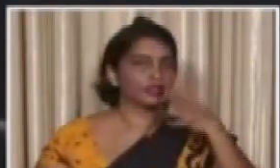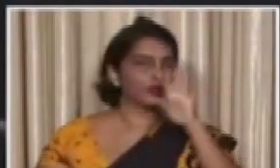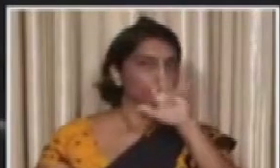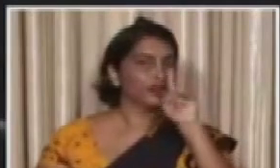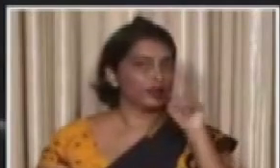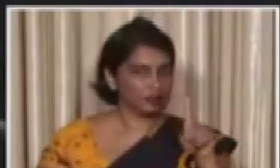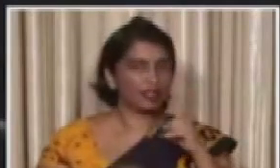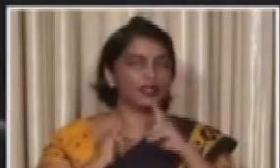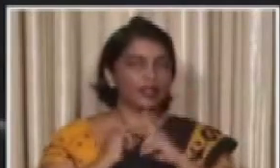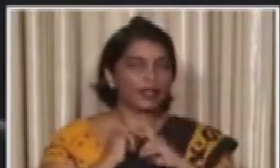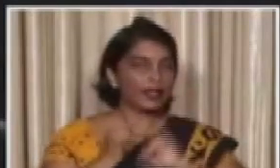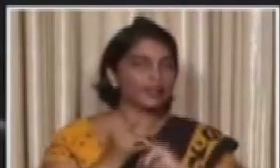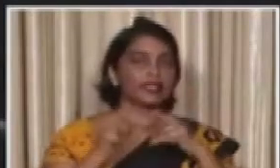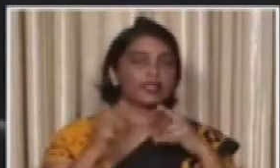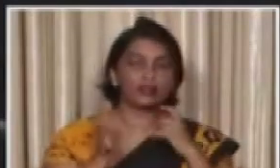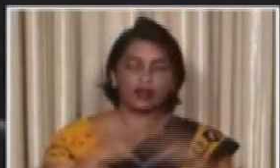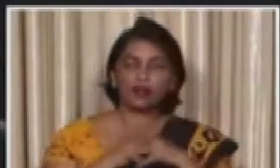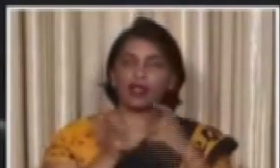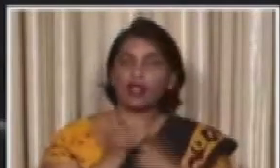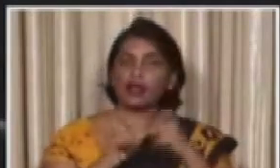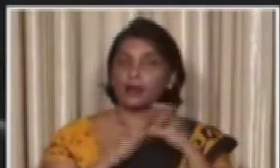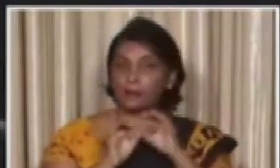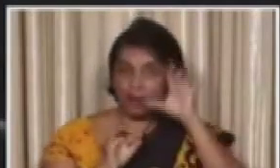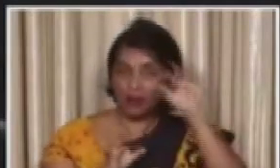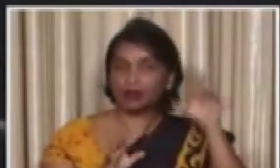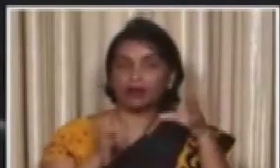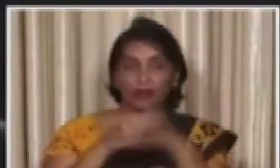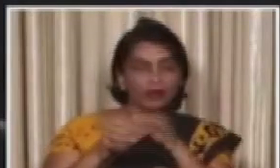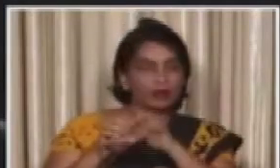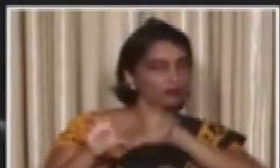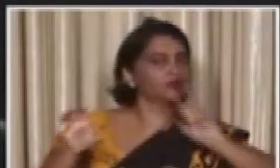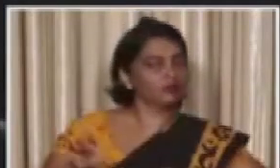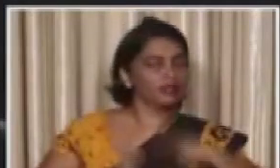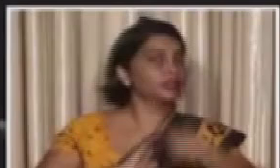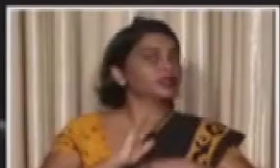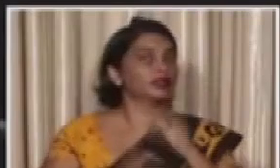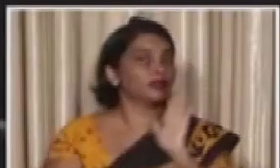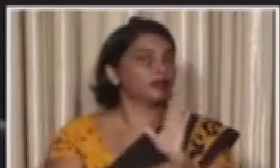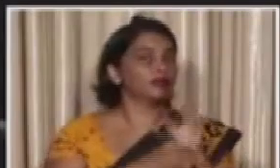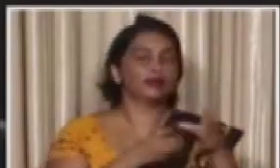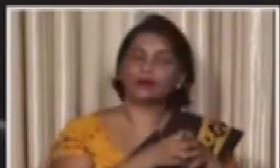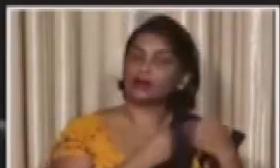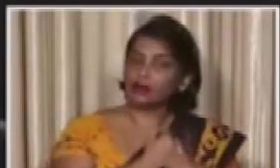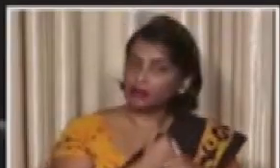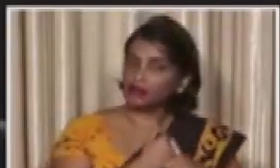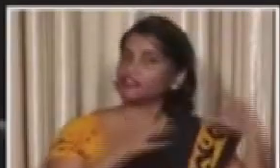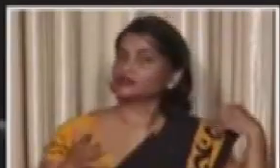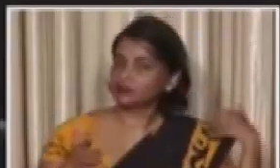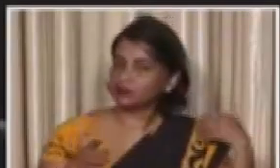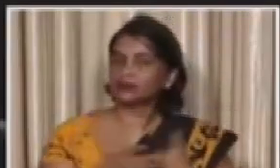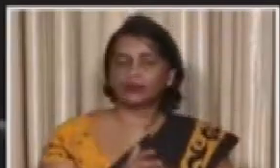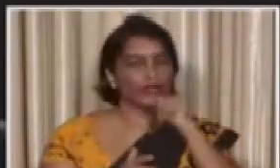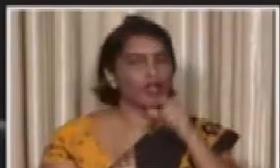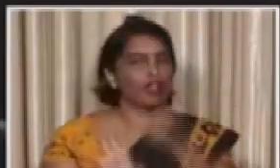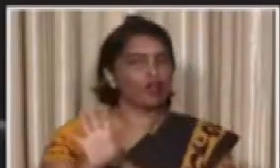1951 SWRD බණ්ඩාරනායක මැතිතුමා එම පක්ෂයෙන් ඉවත් වී ශ්‍රී ලංකා නිදහස් පක්ෂය හදපු තැන සිට හරියට